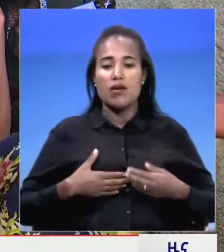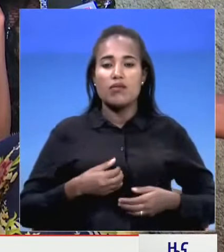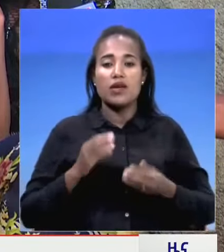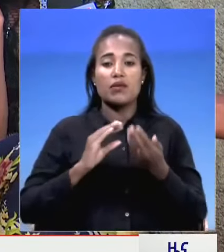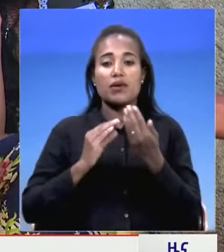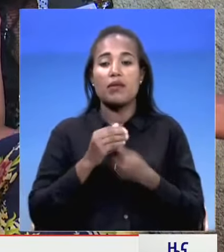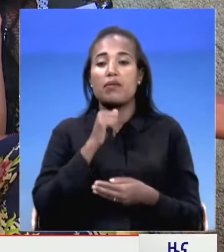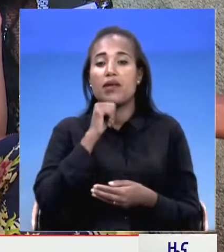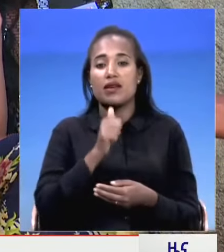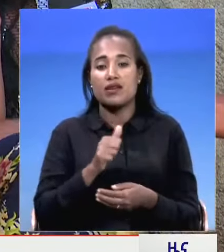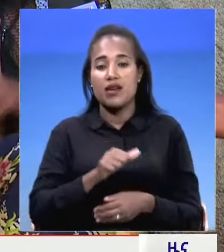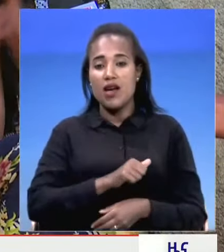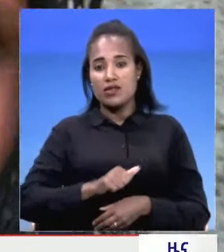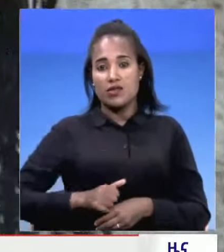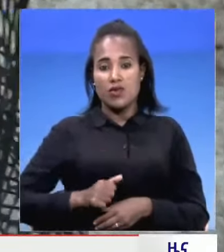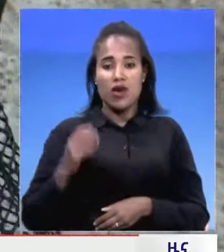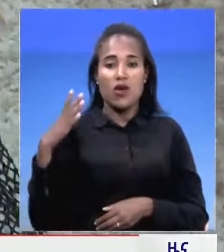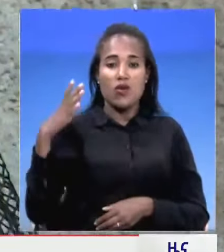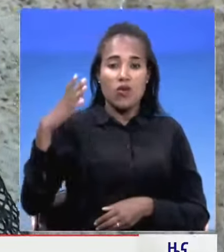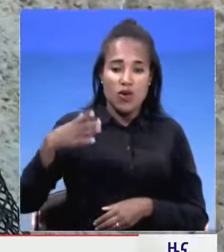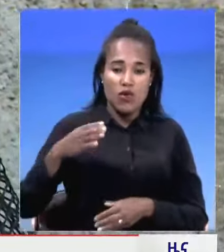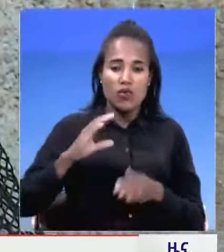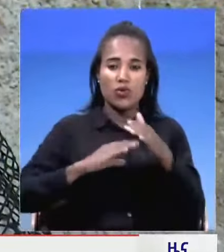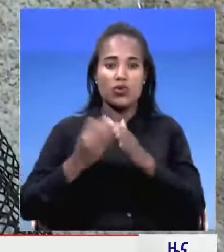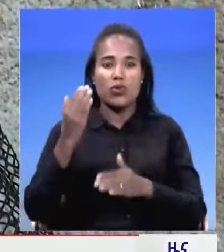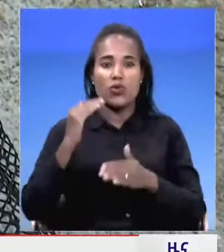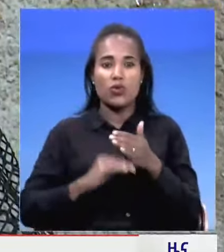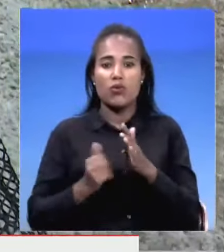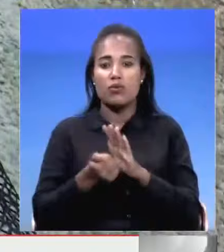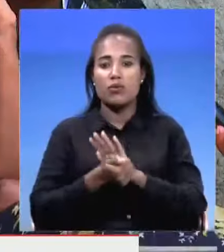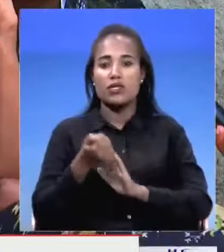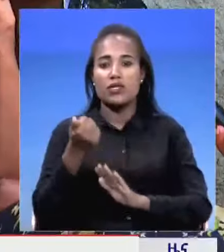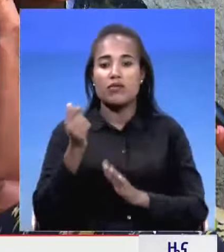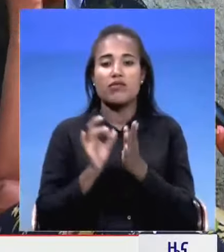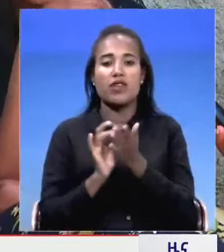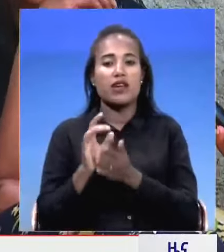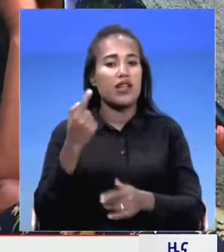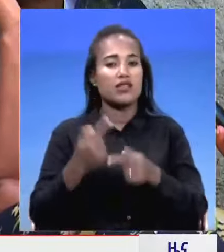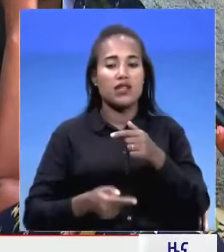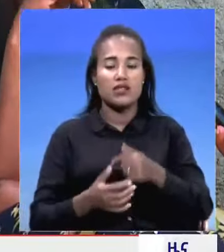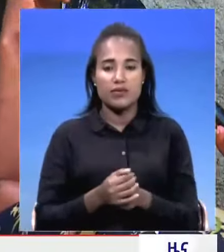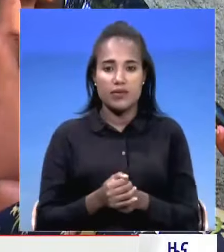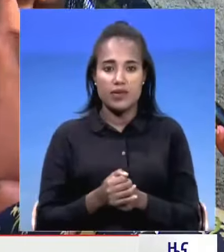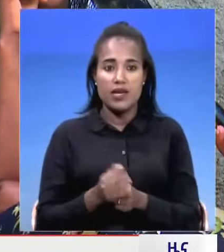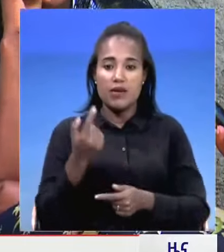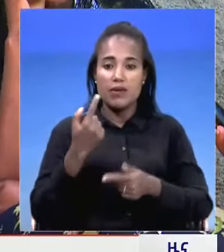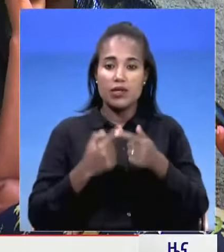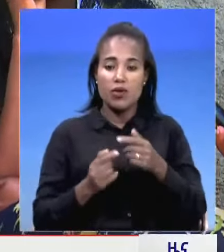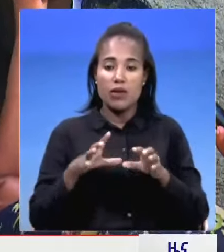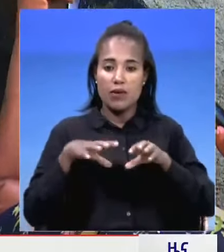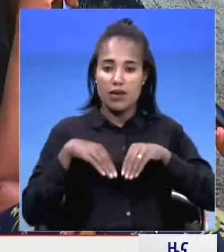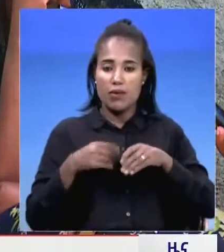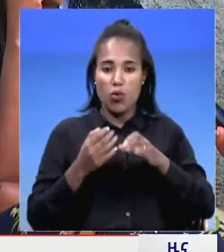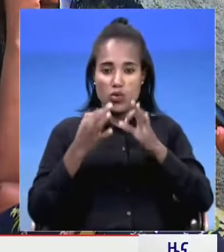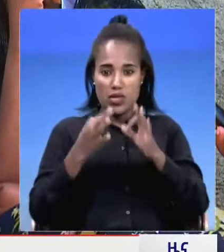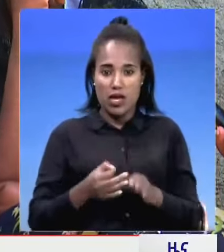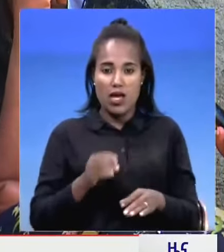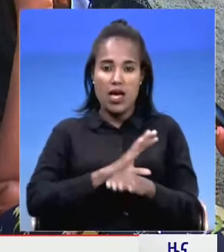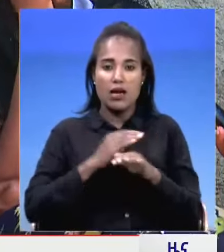እንክብካቤ ባላገኘ አንጀቷ ጋራ ቁልቁለቱን ወጦ ወርዶ መሸሽ መፈናቀል አልቻለችም። የመጣውን ለመቀበል ወስና